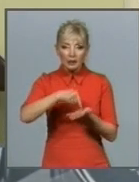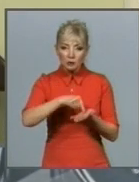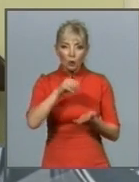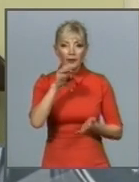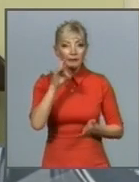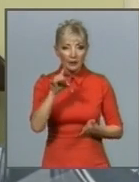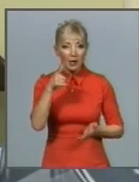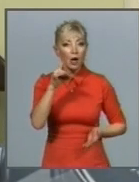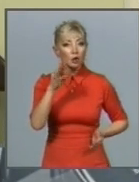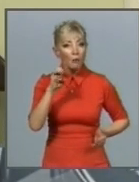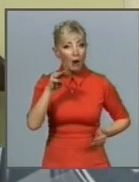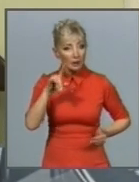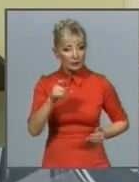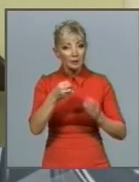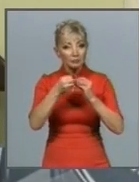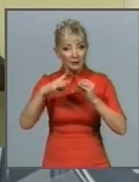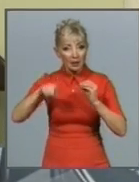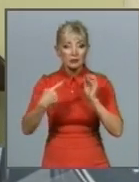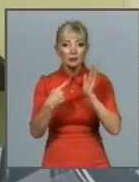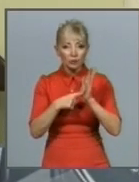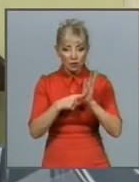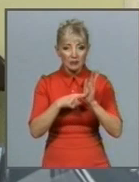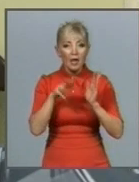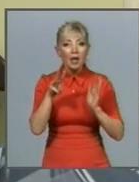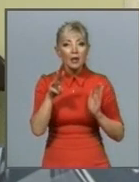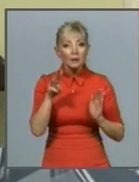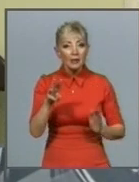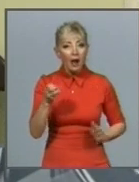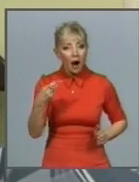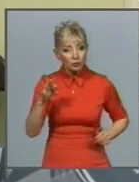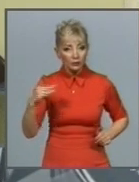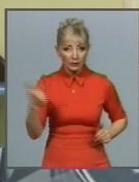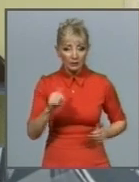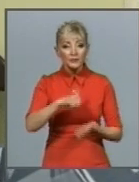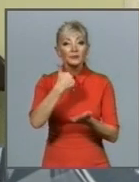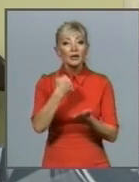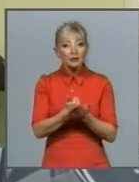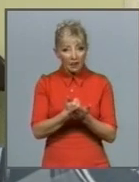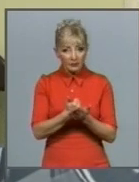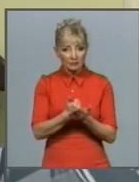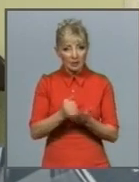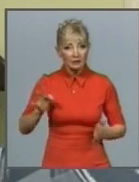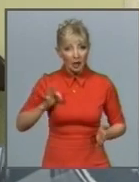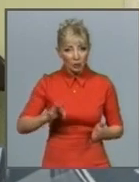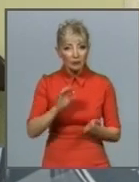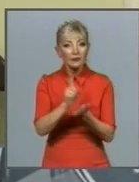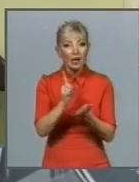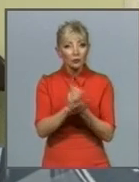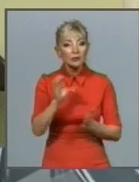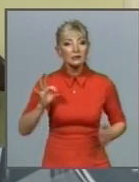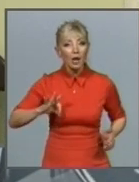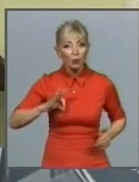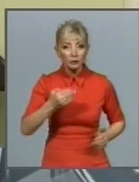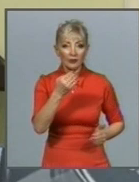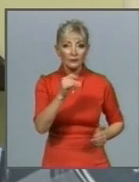в об'ємі 15,6 мільярдів гривень. Основним доходним істочником, як і в предыдущие роки, є налог з доходів